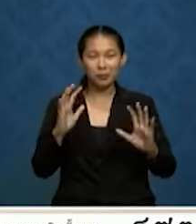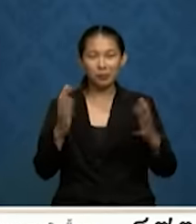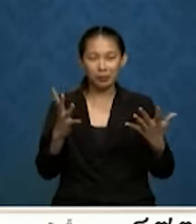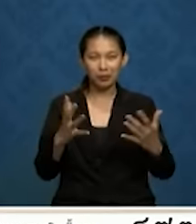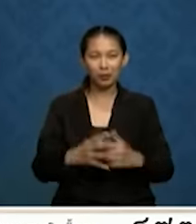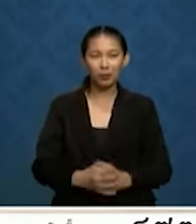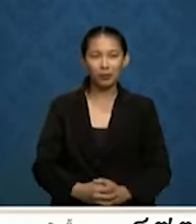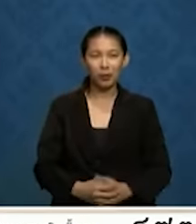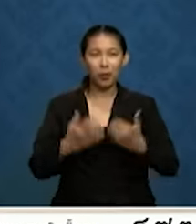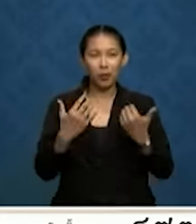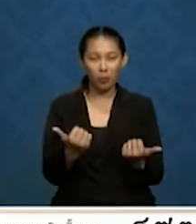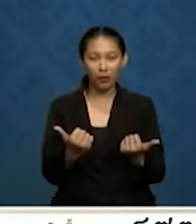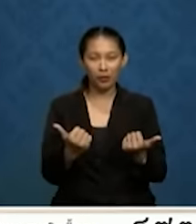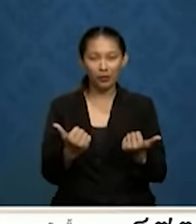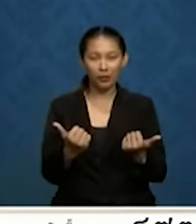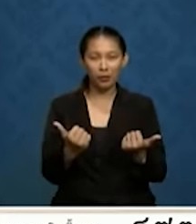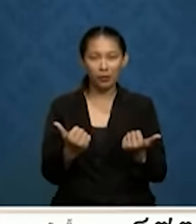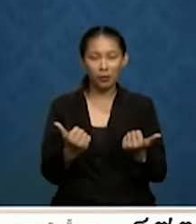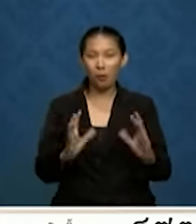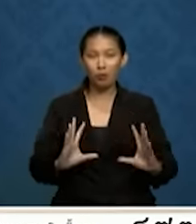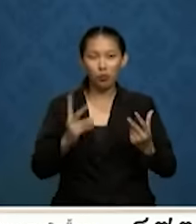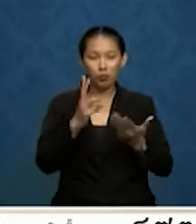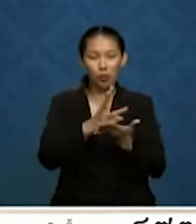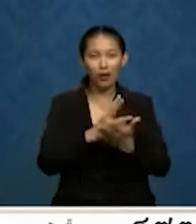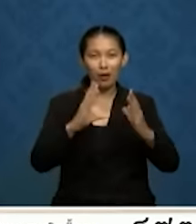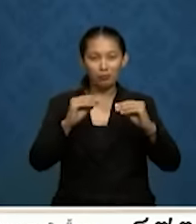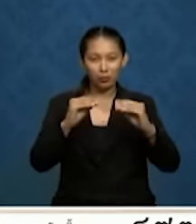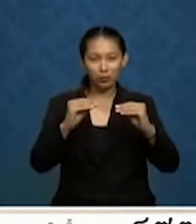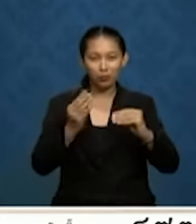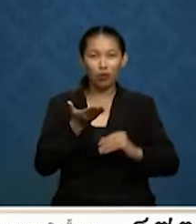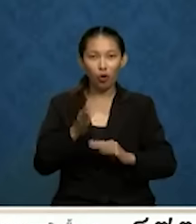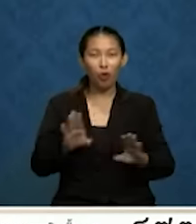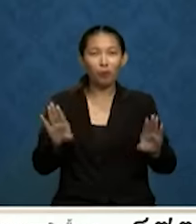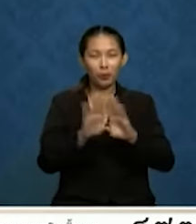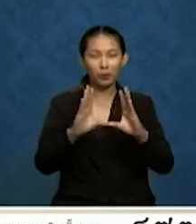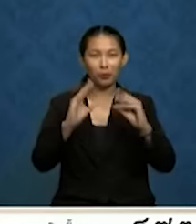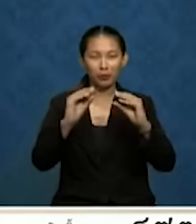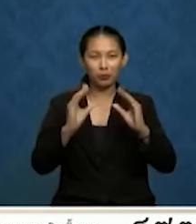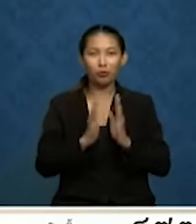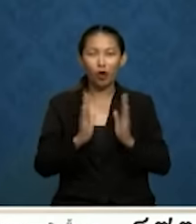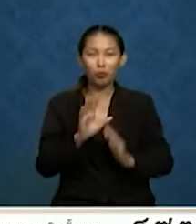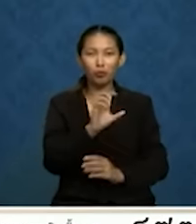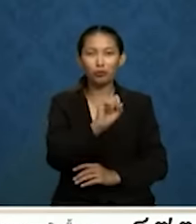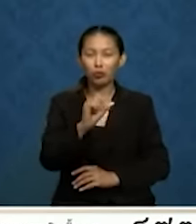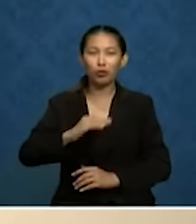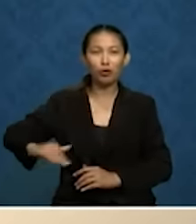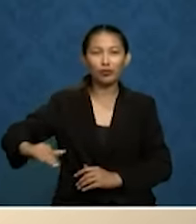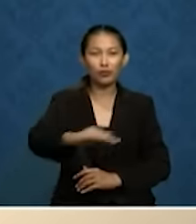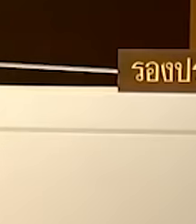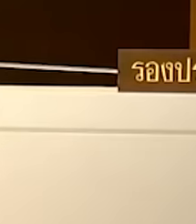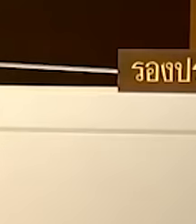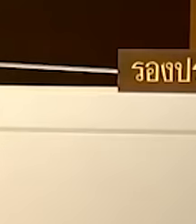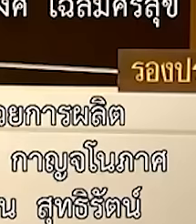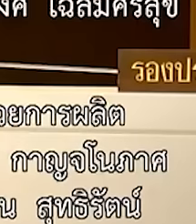ะครับวันนี้เป็นอันหมดระเบียบวาระการประชุมแล้วผมขออนุญาตปิดการประชุมขอบคุณท่านสมาชิกทุกท่านครับ